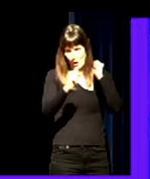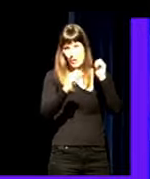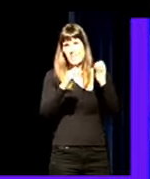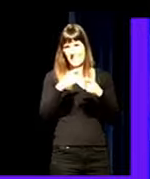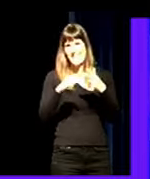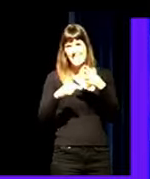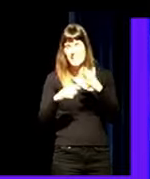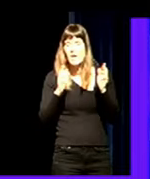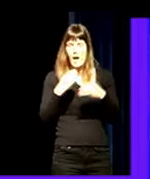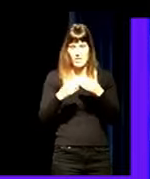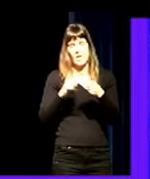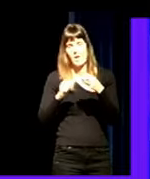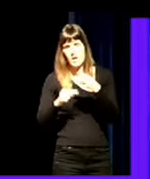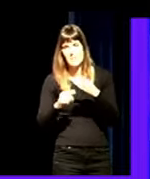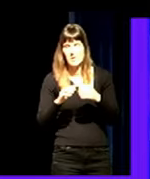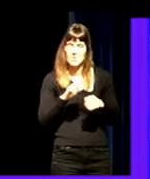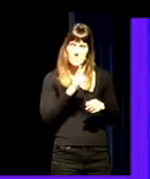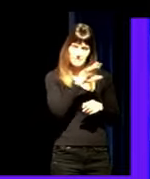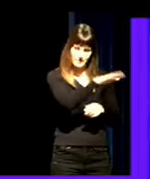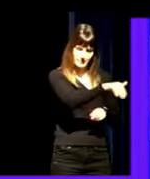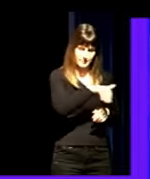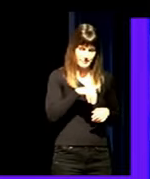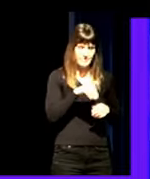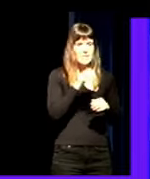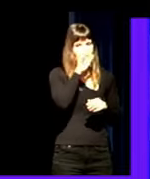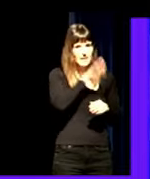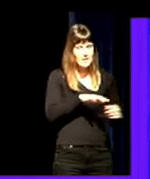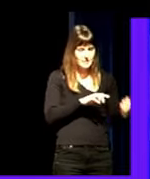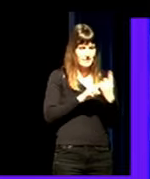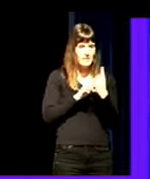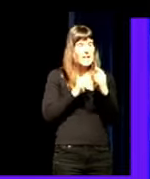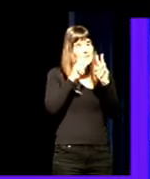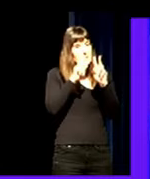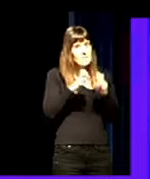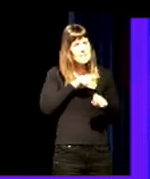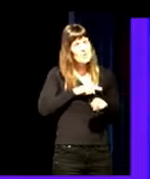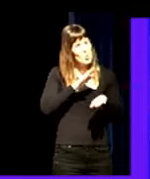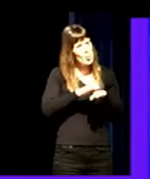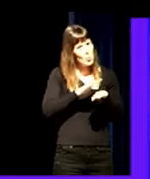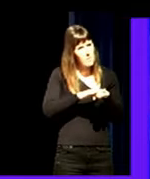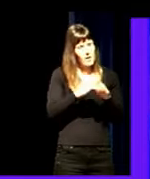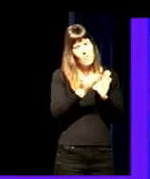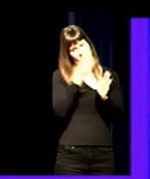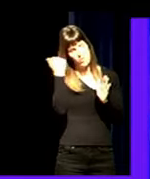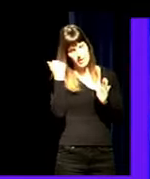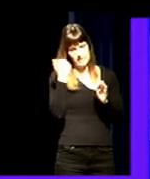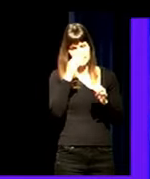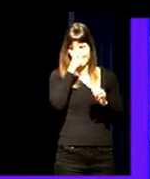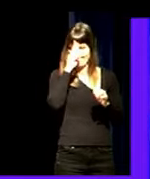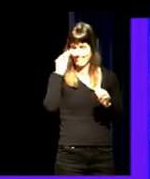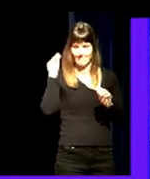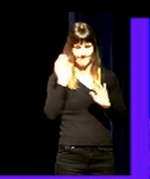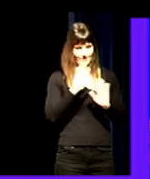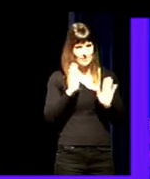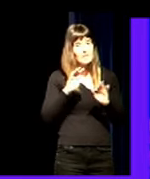dugu, errua blando egin behar dugu, eta beti ere, kontestualizatu gaudela, ze motatako mundu ez da zabal